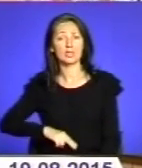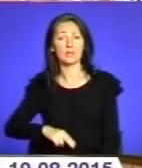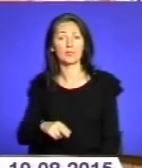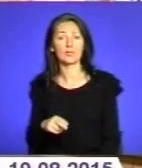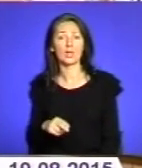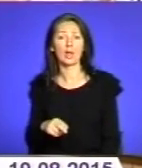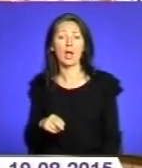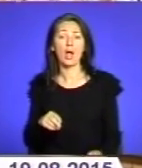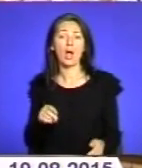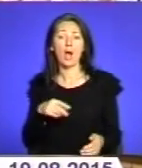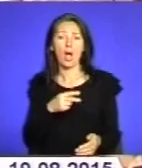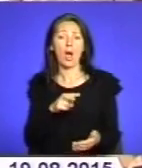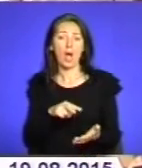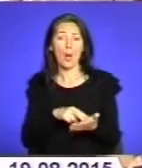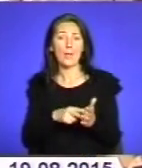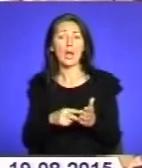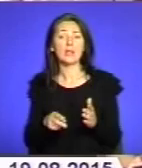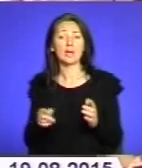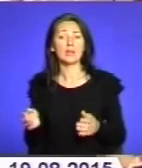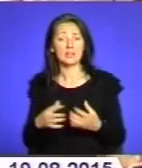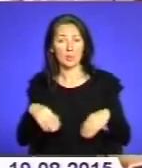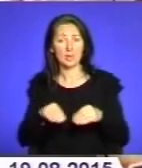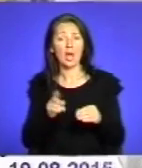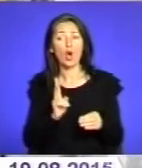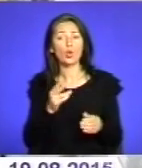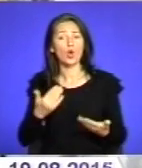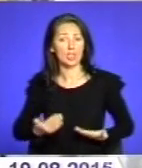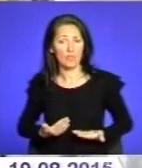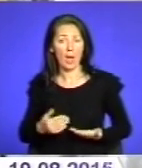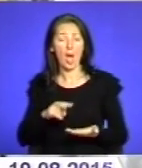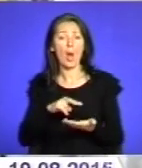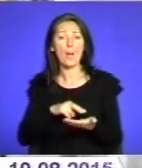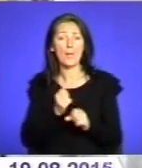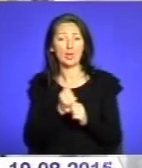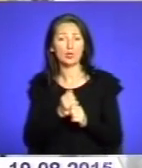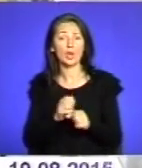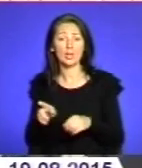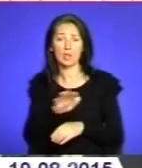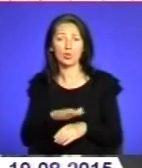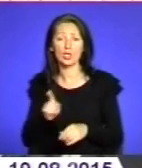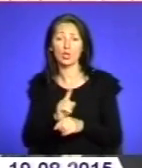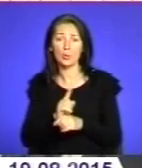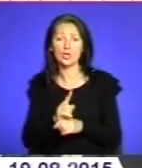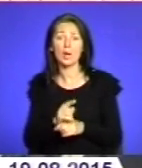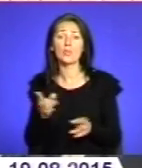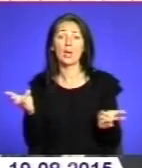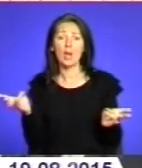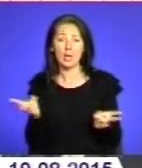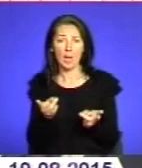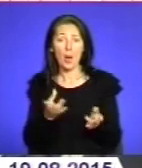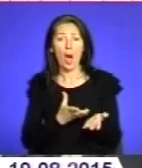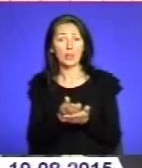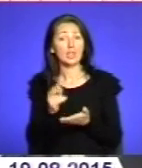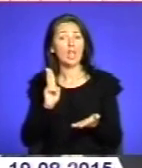Лейтмотив зібрання – той, хто живе і працює на території Тернопільщини, має платити податок за землю. Нема такого,